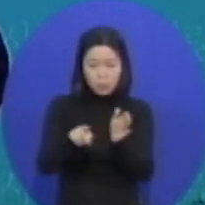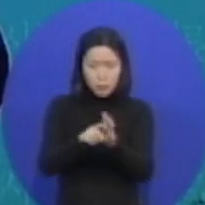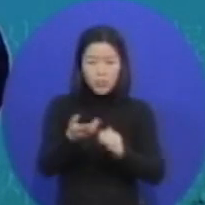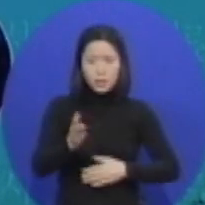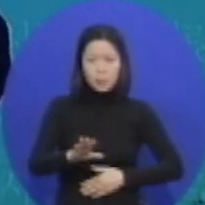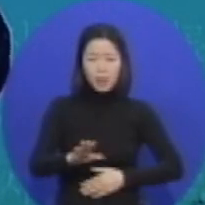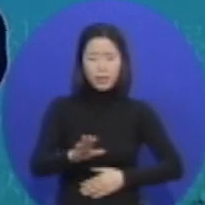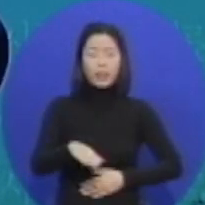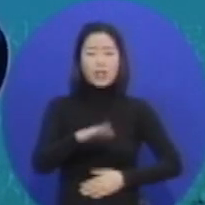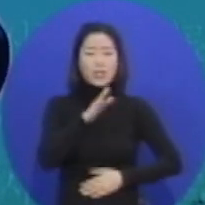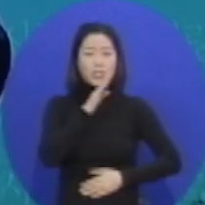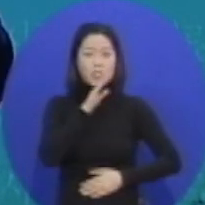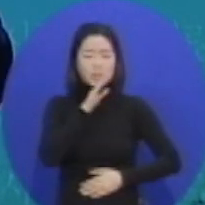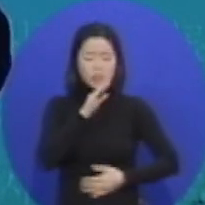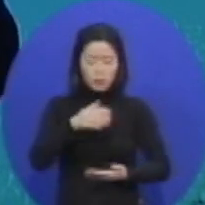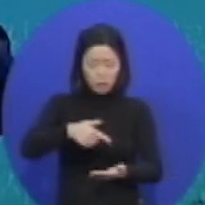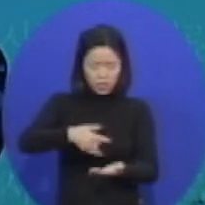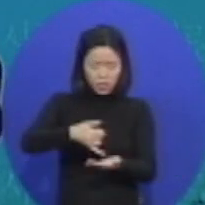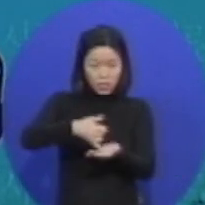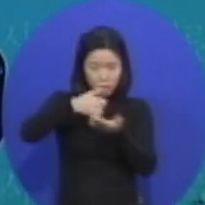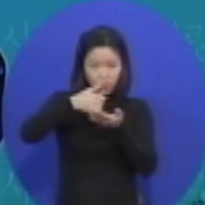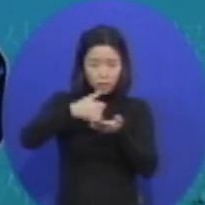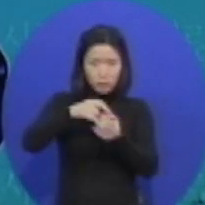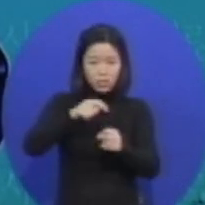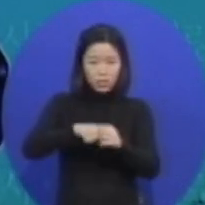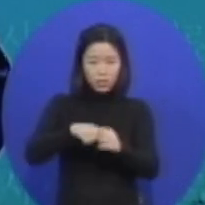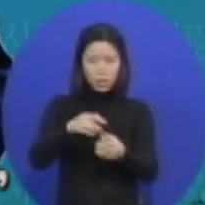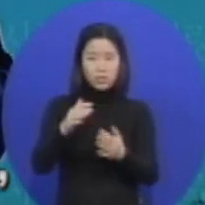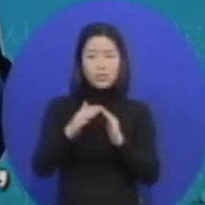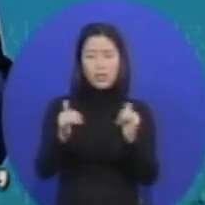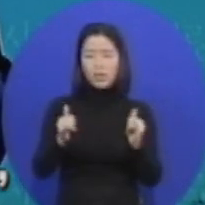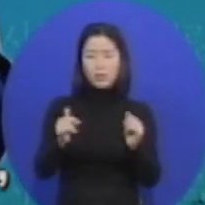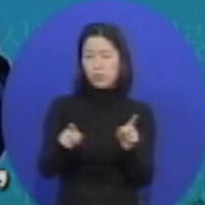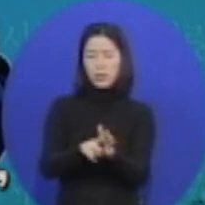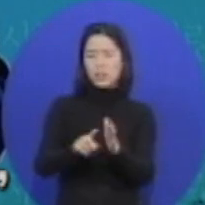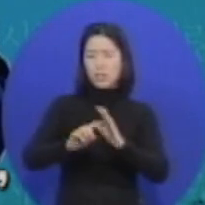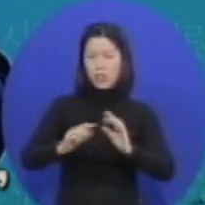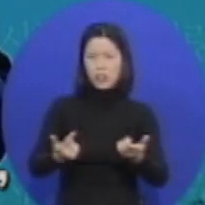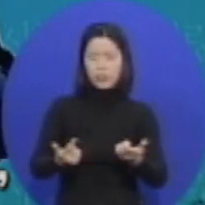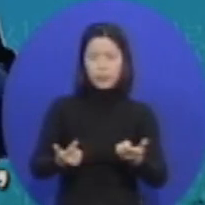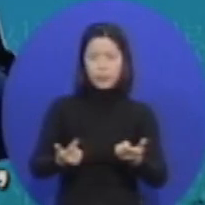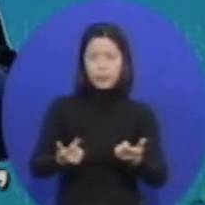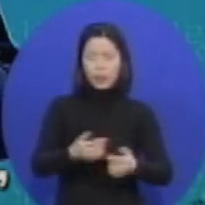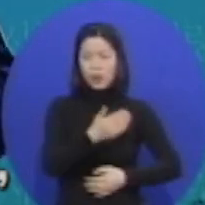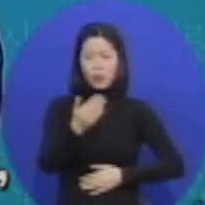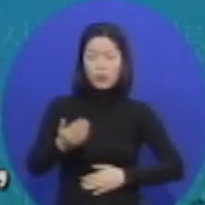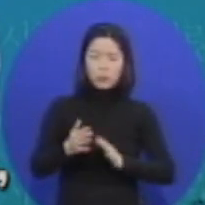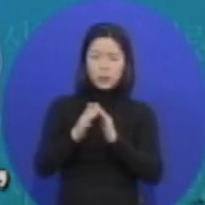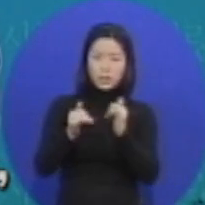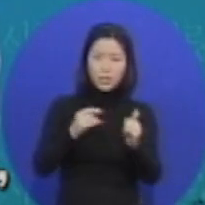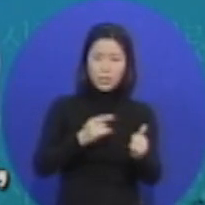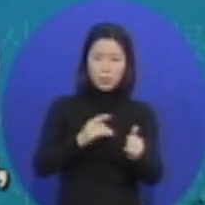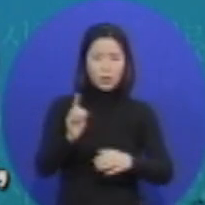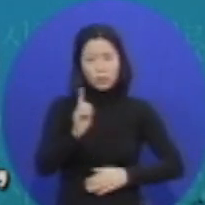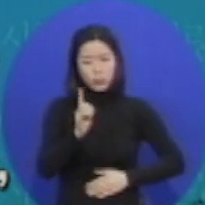실제로 인격적인 분으로 안 믿는 거죠 여러분 사람들에게 내가 무슨 감사를 표현할 때는